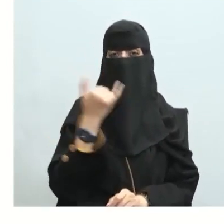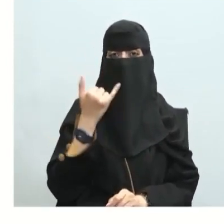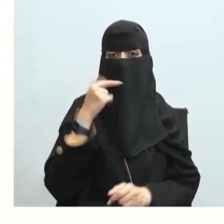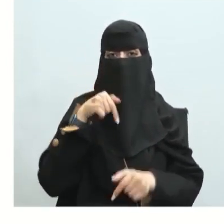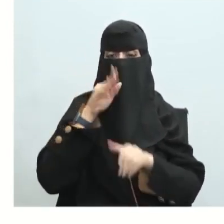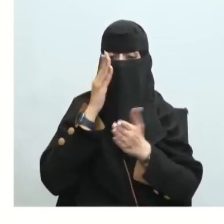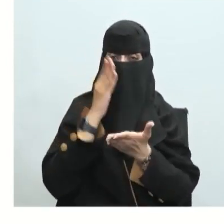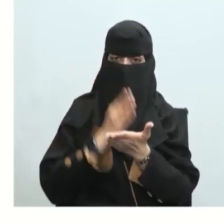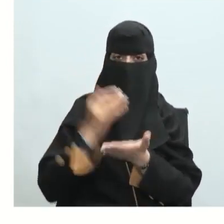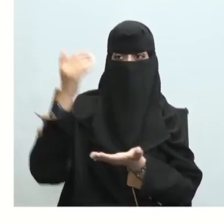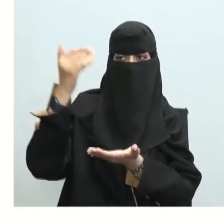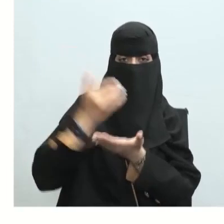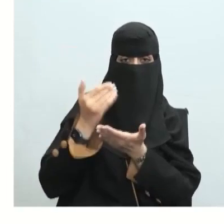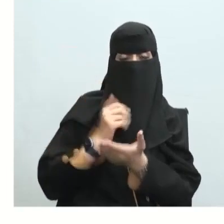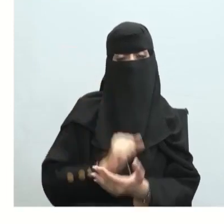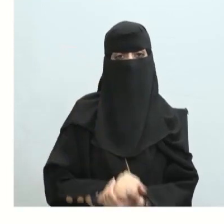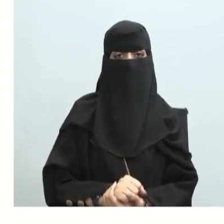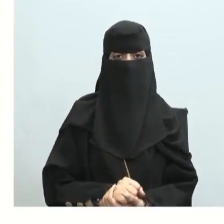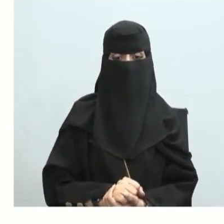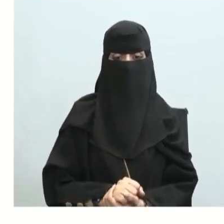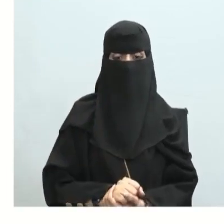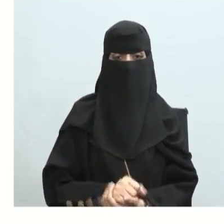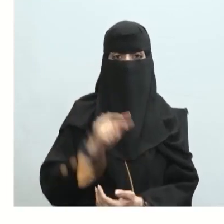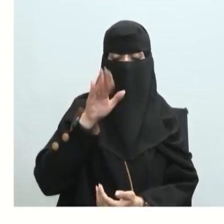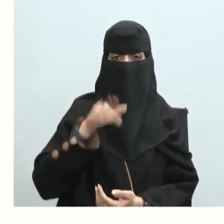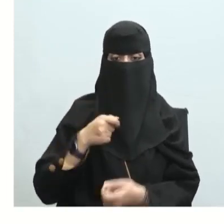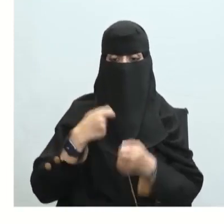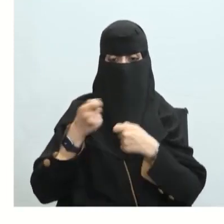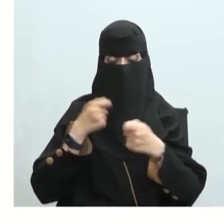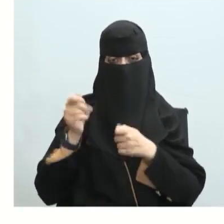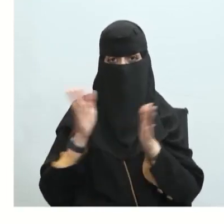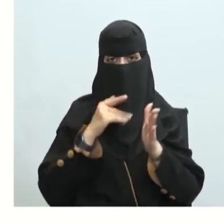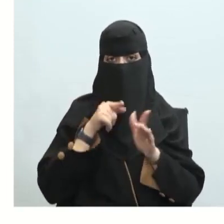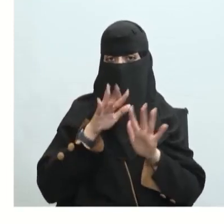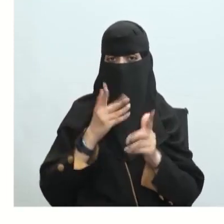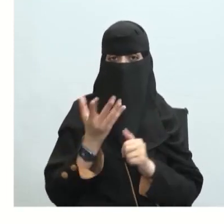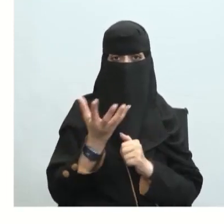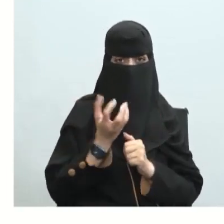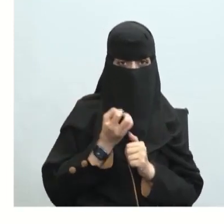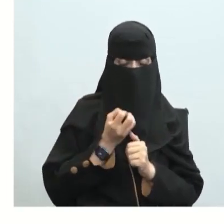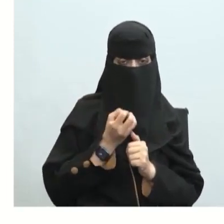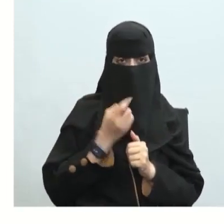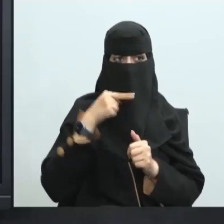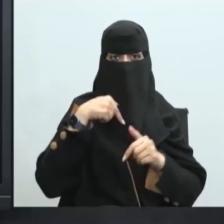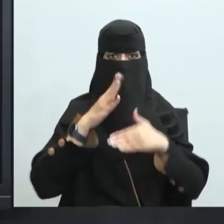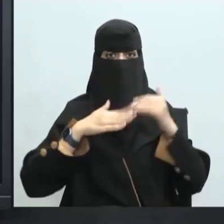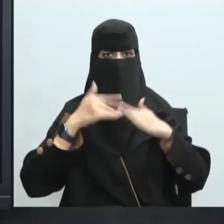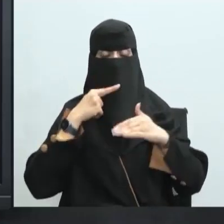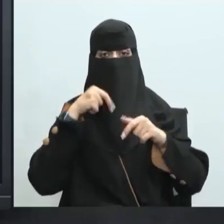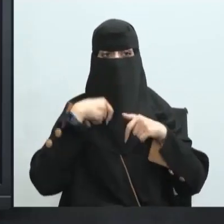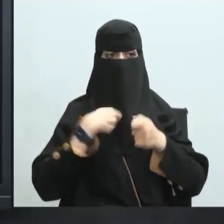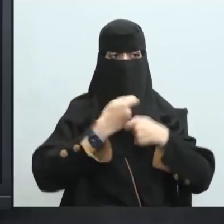التجاره اللغه نصف التجاره هنا في العروض التسويقيه اذا التجار بحاجه الى المهاره في